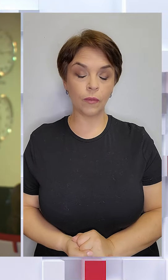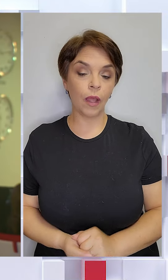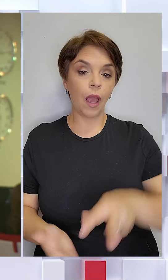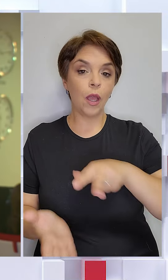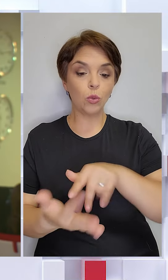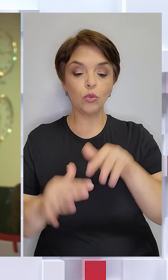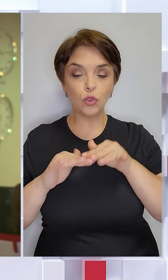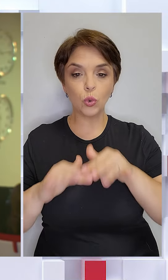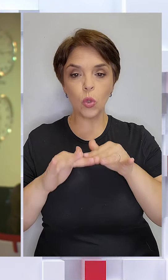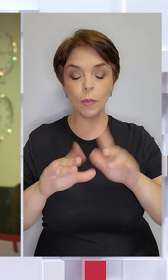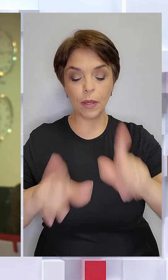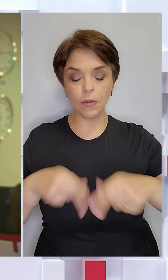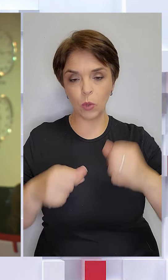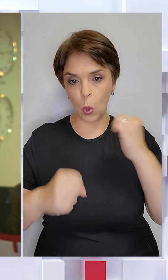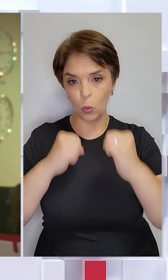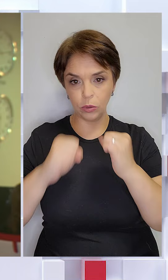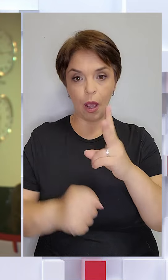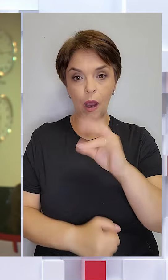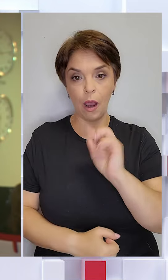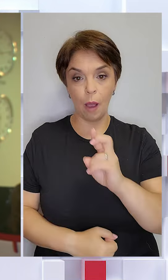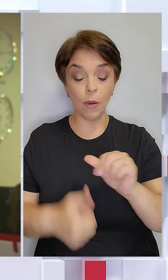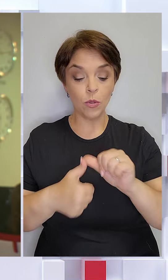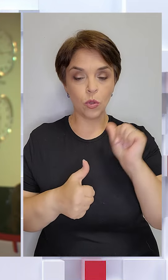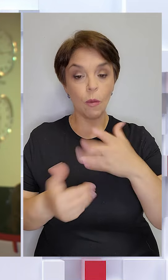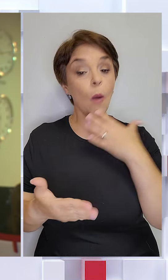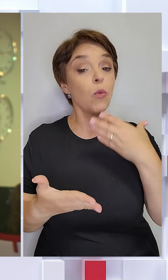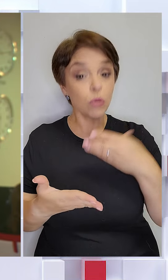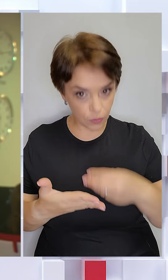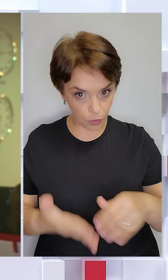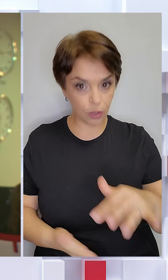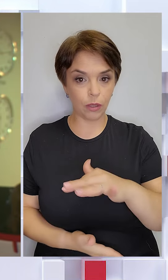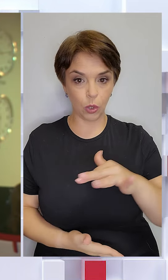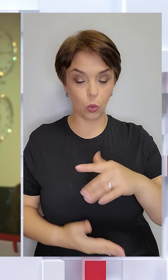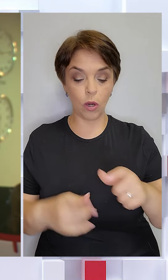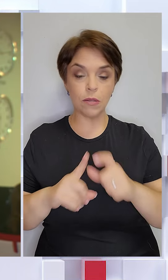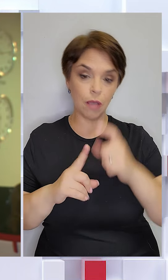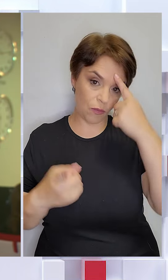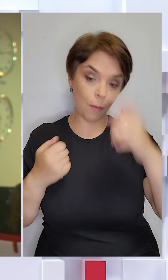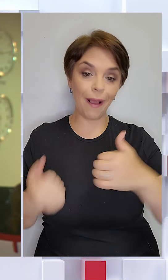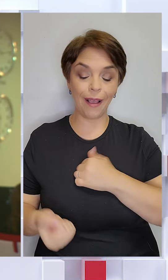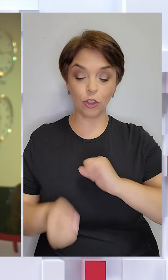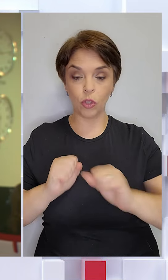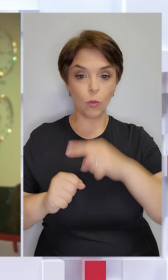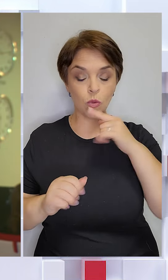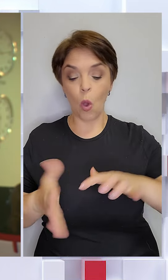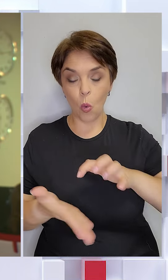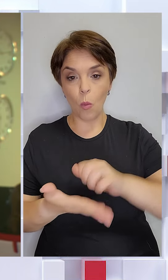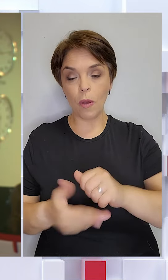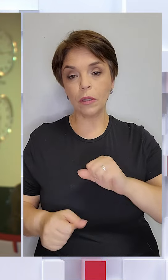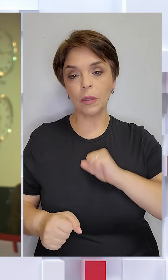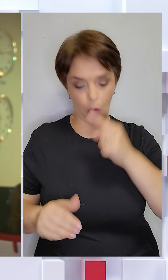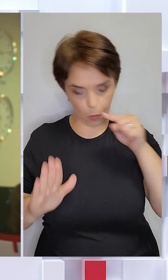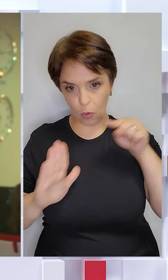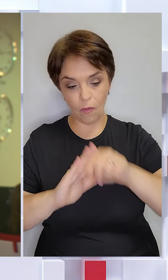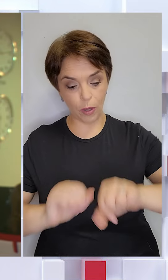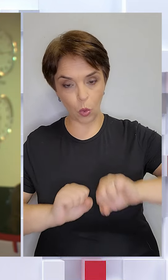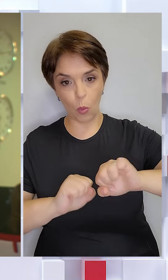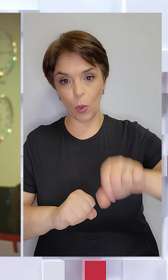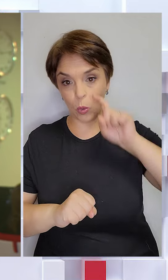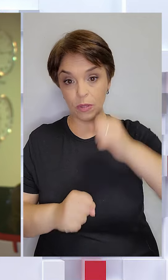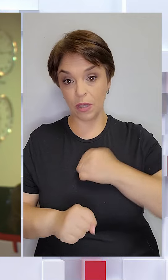Ідуть у штурми і завдають ударів кабами, зокрема й по своїй території. За даними Генштабу, російські окупанти намагаються прорвати